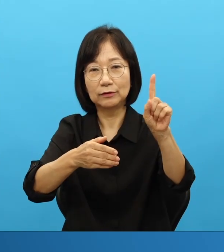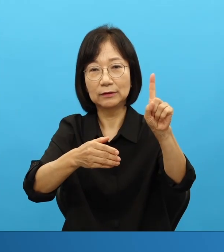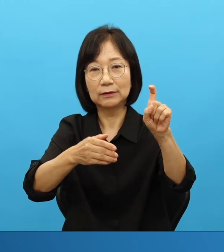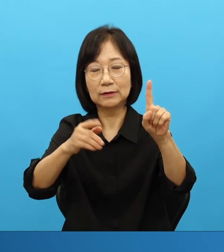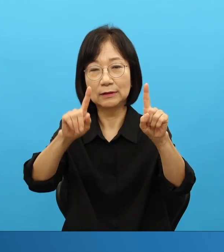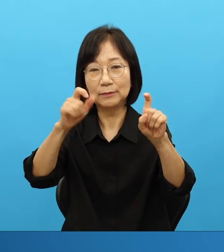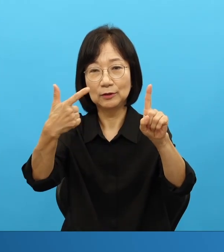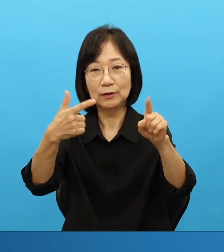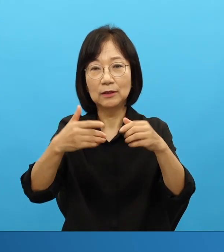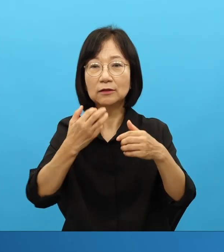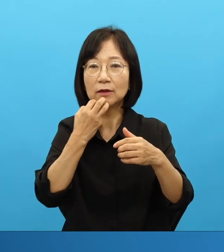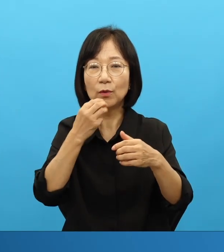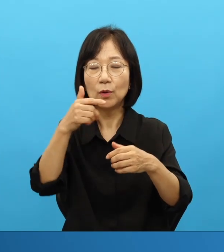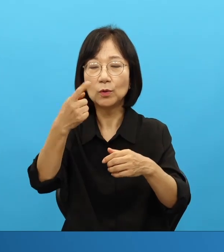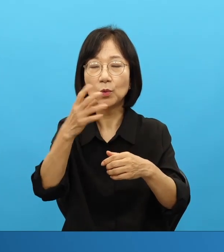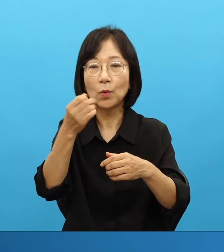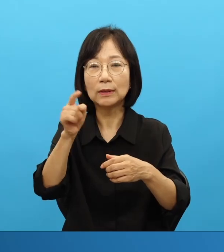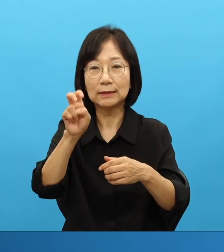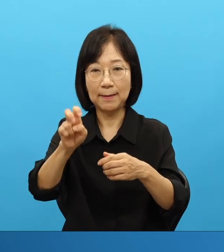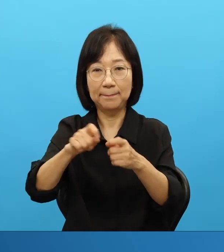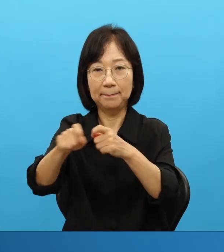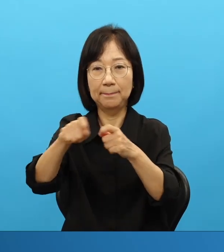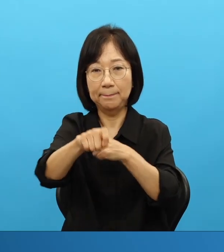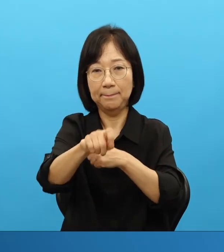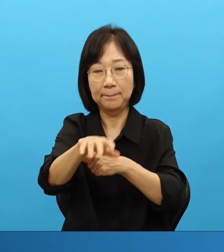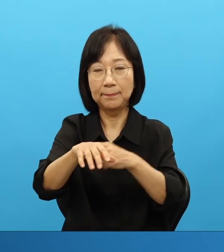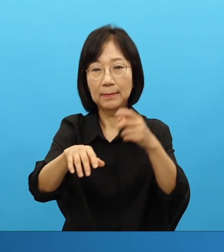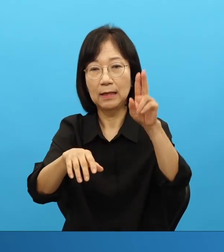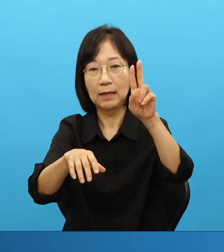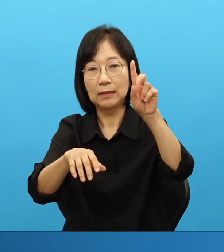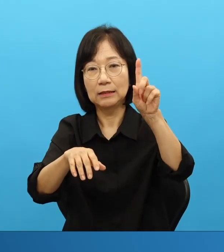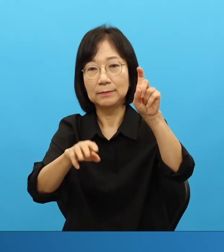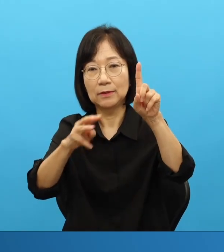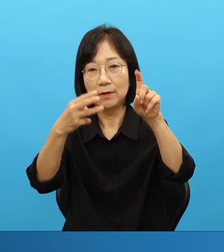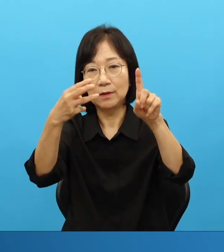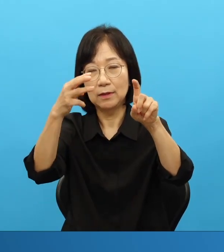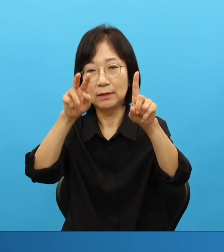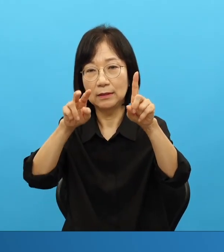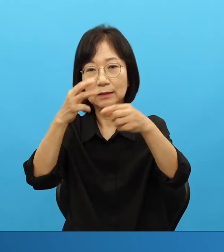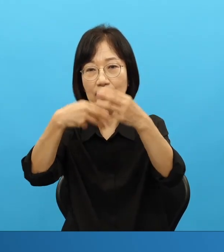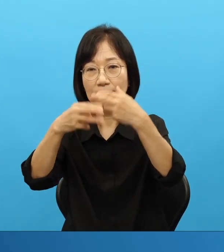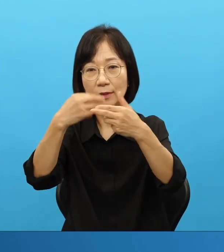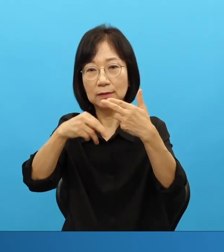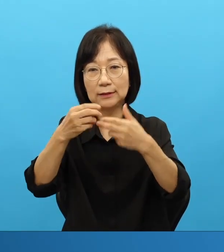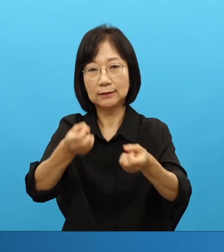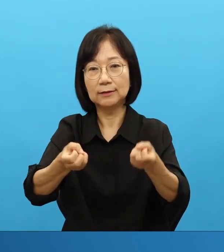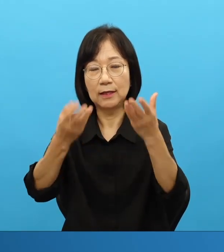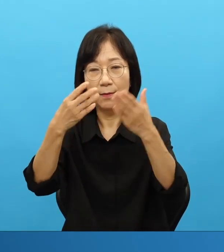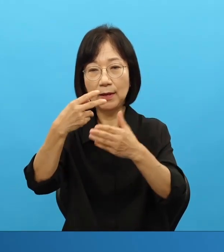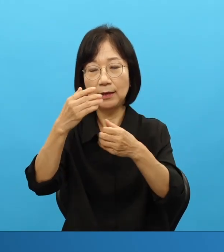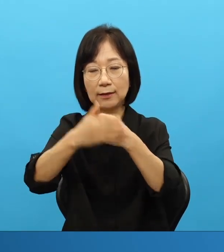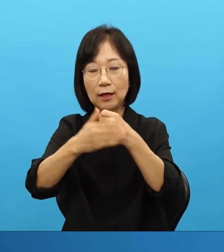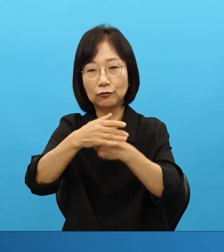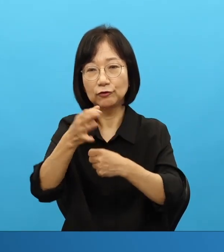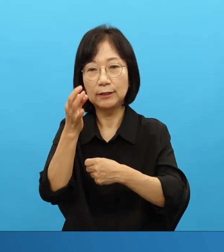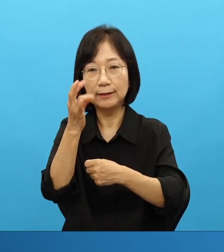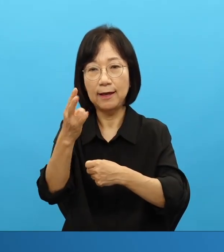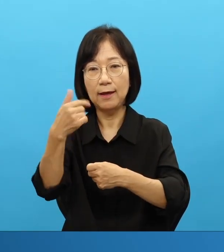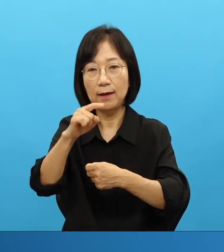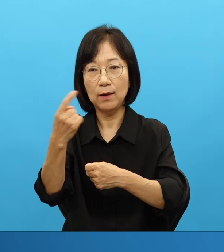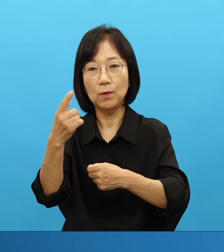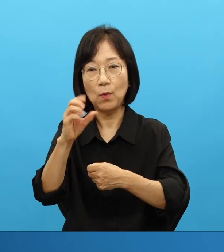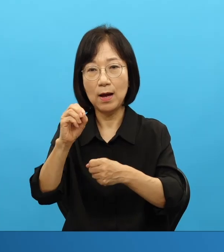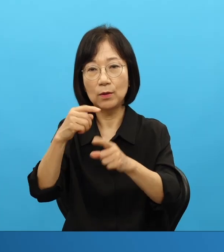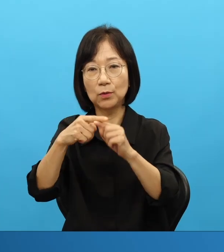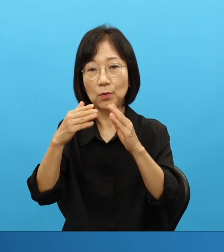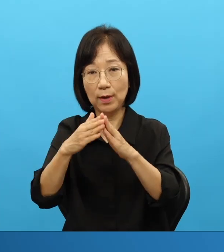서울 동남지회를 순회하고 23일 렘넌트 데이는 대구 예광교회에서 예배합니다. 11월